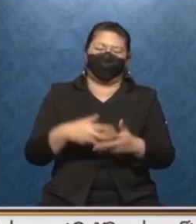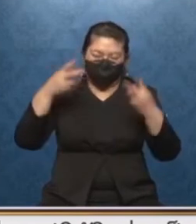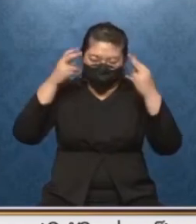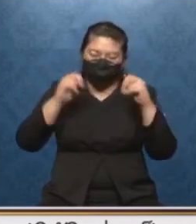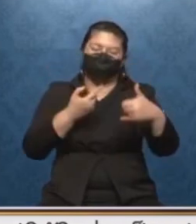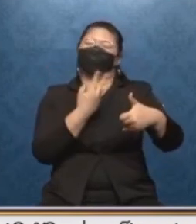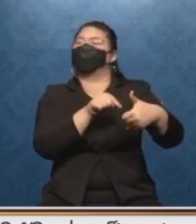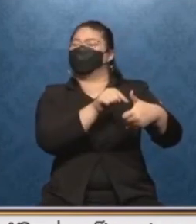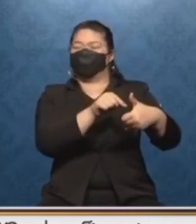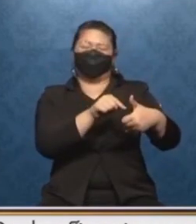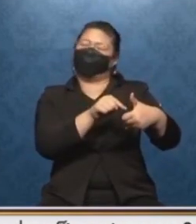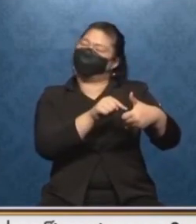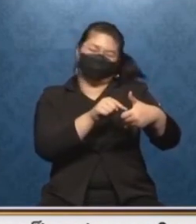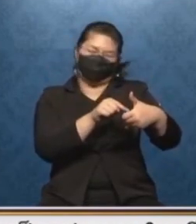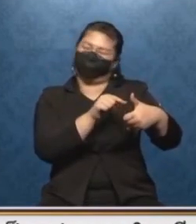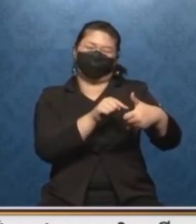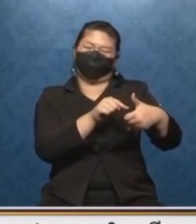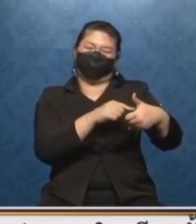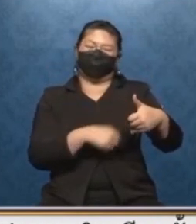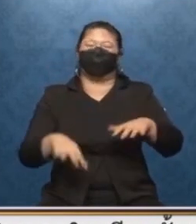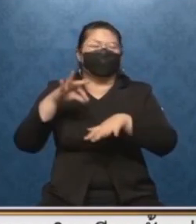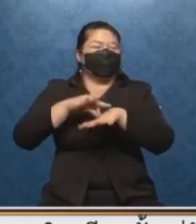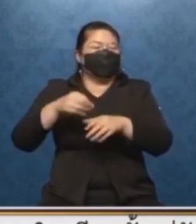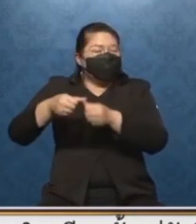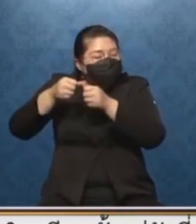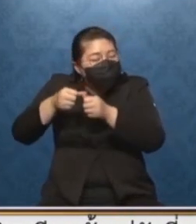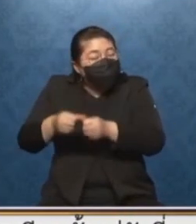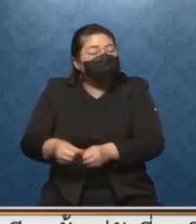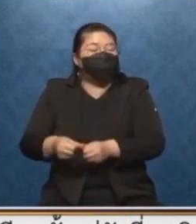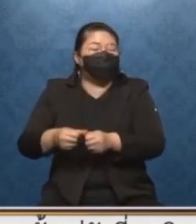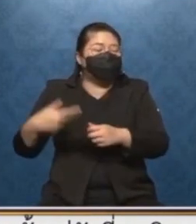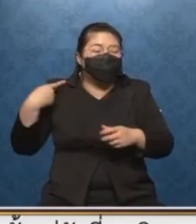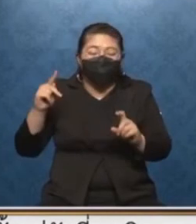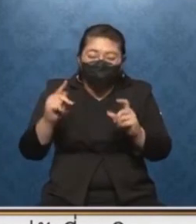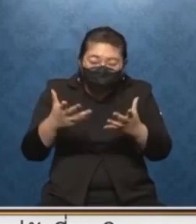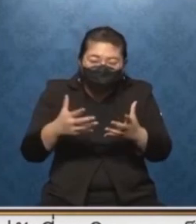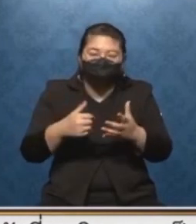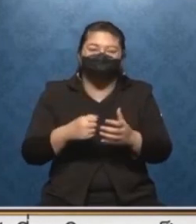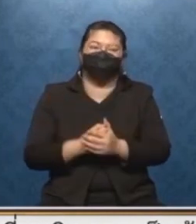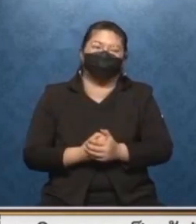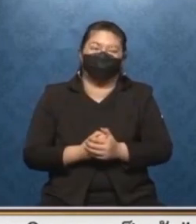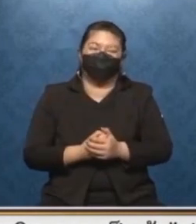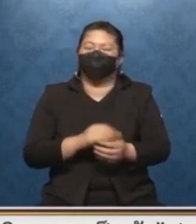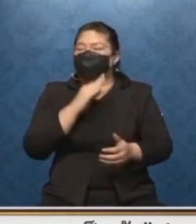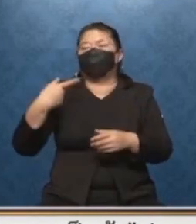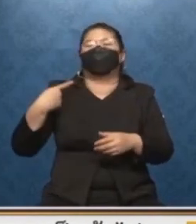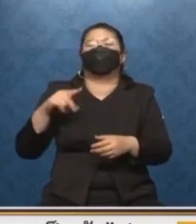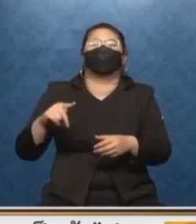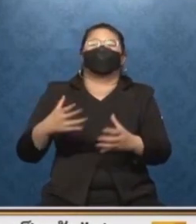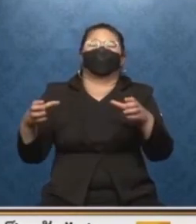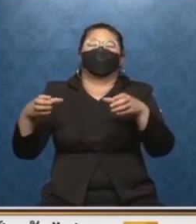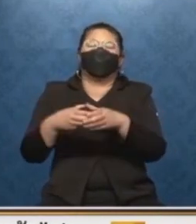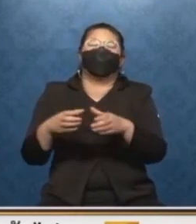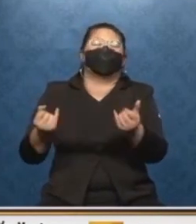หนาทนเหลือเกินทนอยู่ในตำแหน่งต่อไปท่านอยู่ไปก็ไม่มประโยชน์แต่ท่านอยู่ไปมีประโชนัตนเองพวกพ้องเท่านั้น